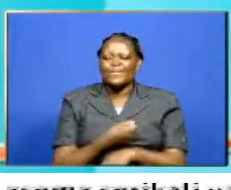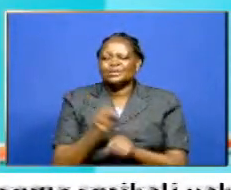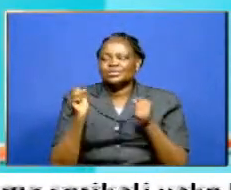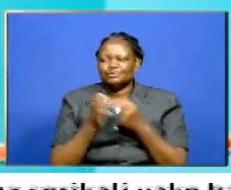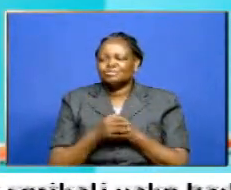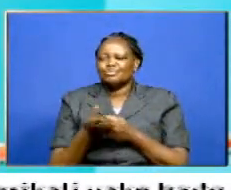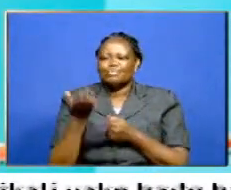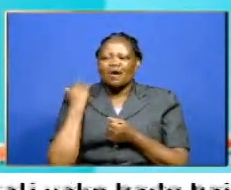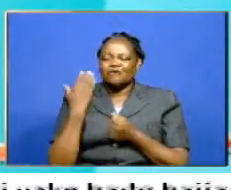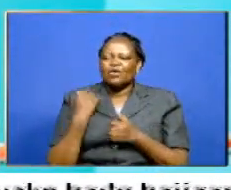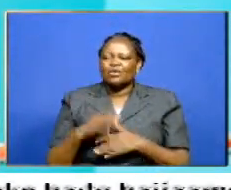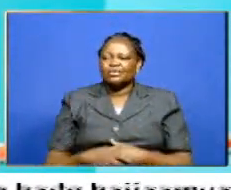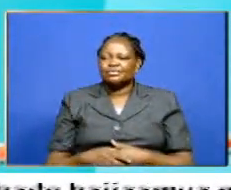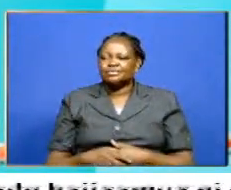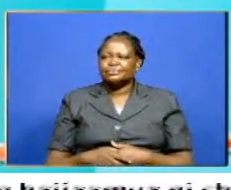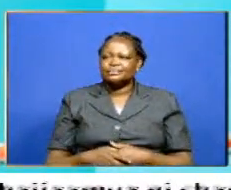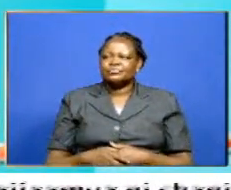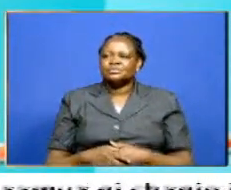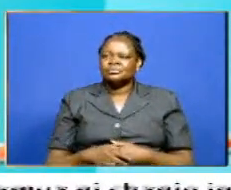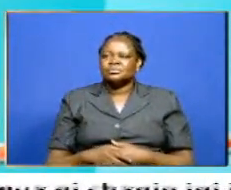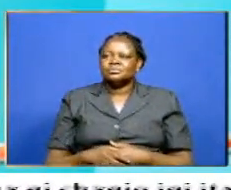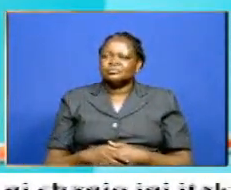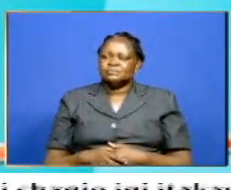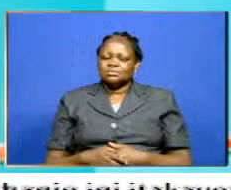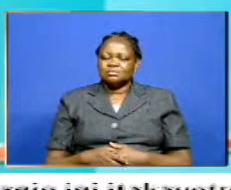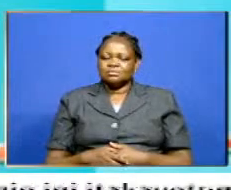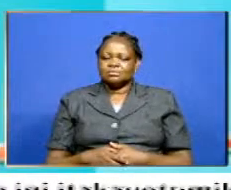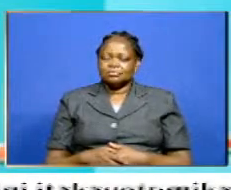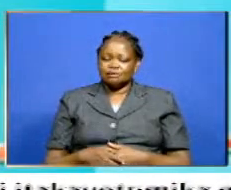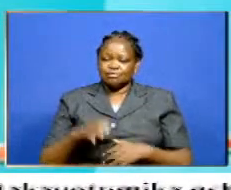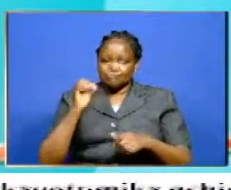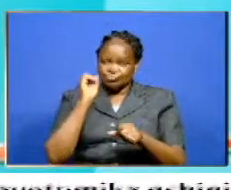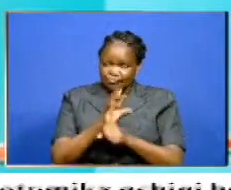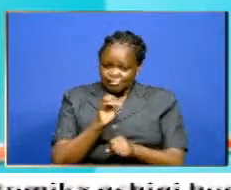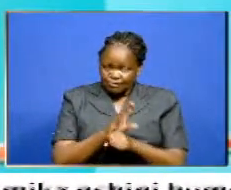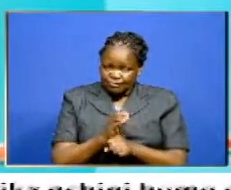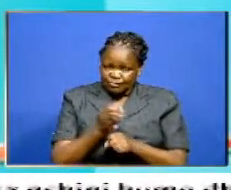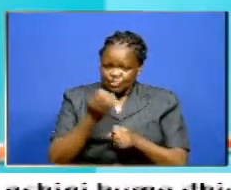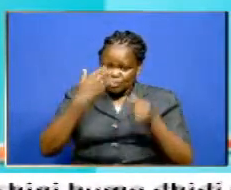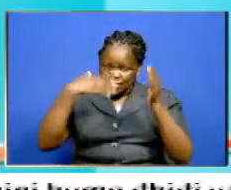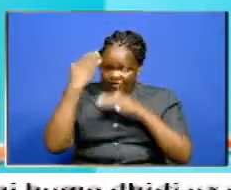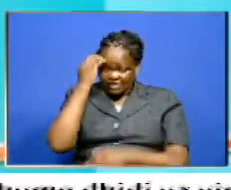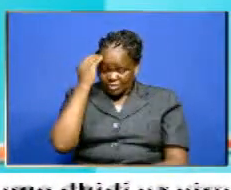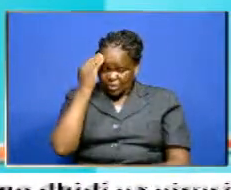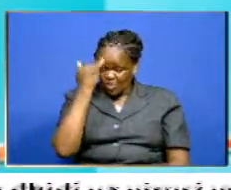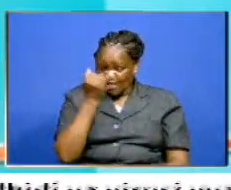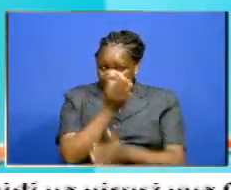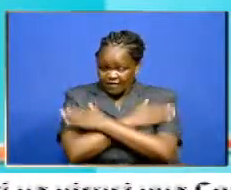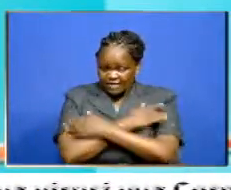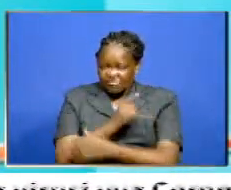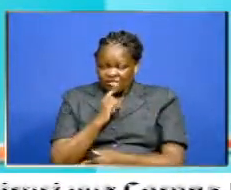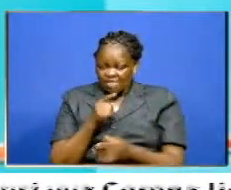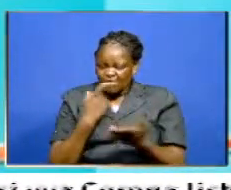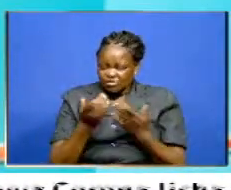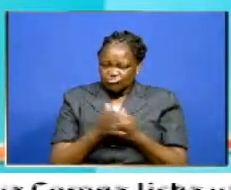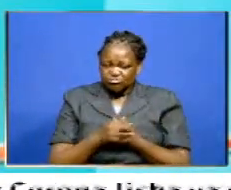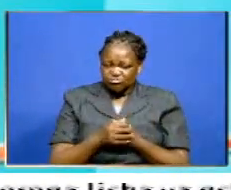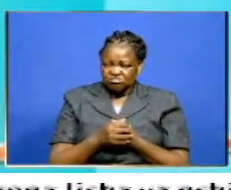siku za hapo nyuma. Na wasia wangu kwa wanafunzi wa vyuo vikuu, mwenzangu amezungumzia swala la filosofia.